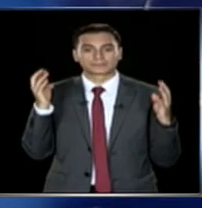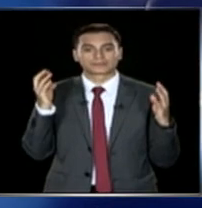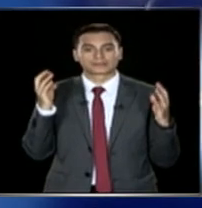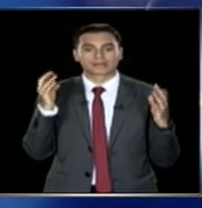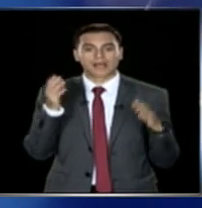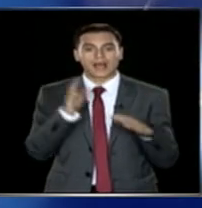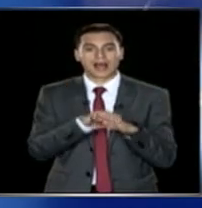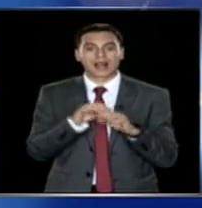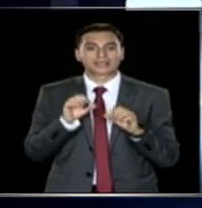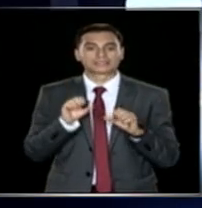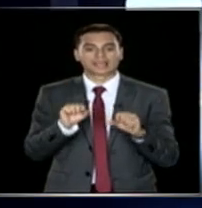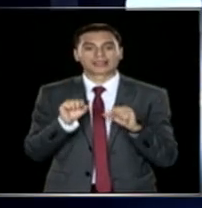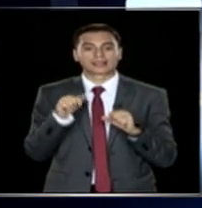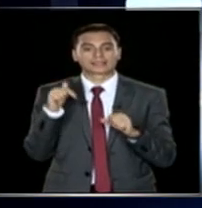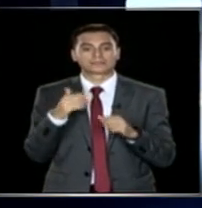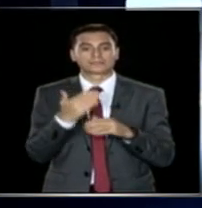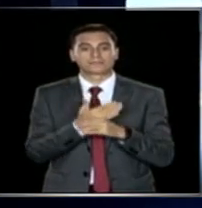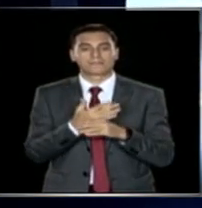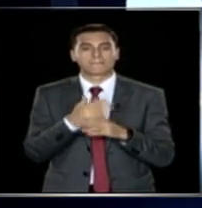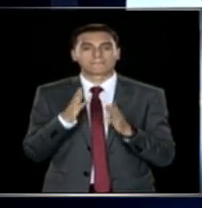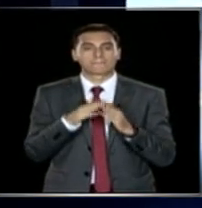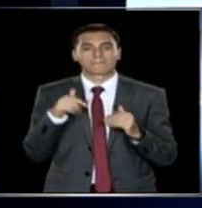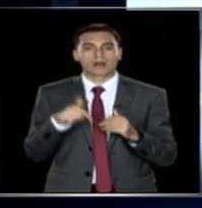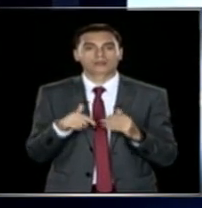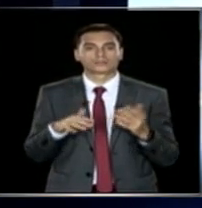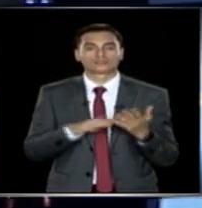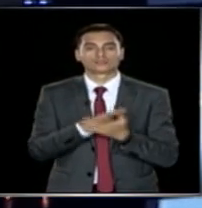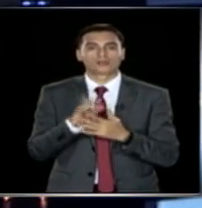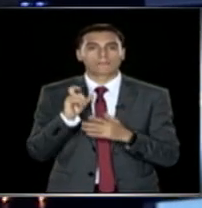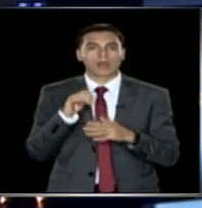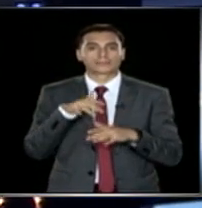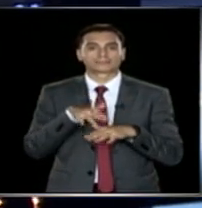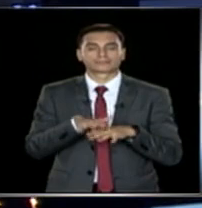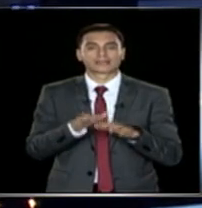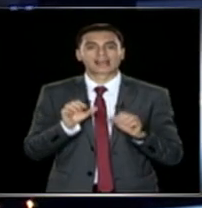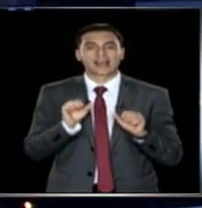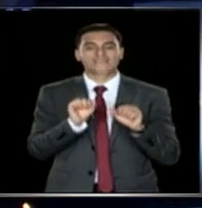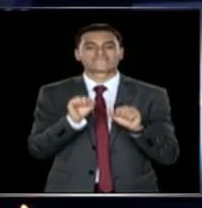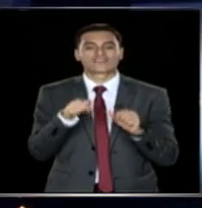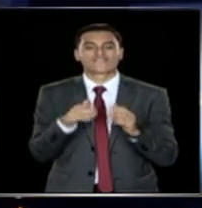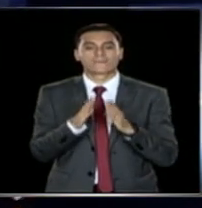الخليفة ده استدعاه علشان يحل مشكلة الفيضان،